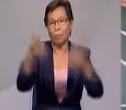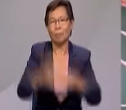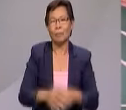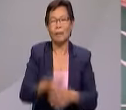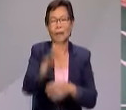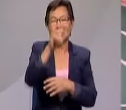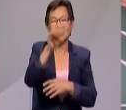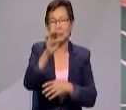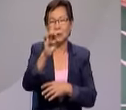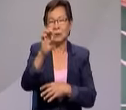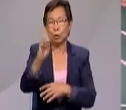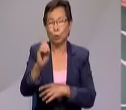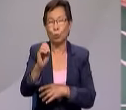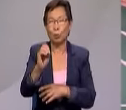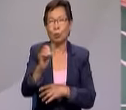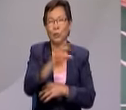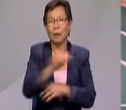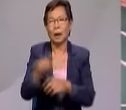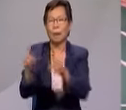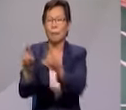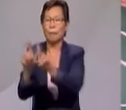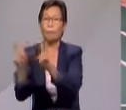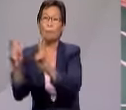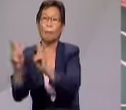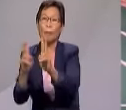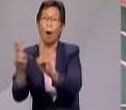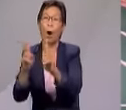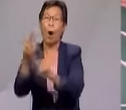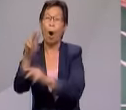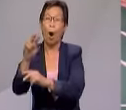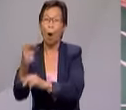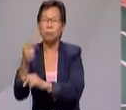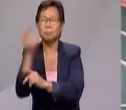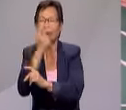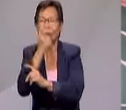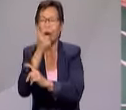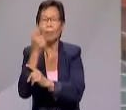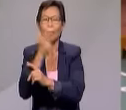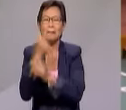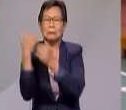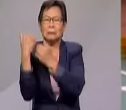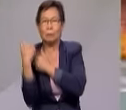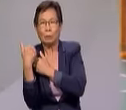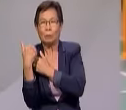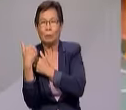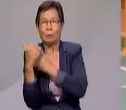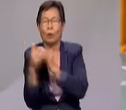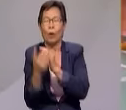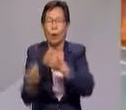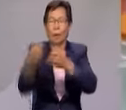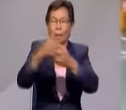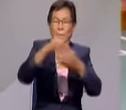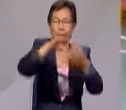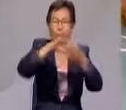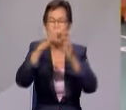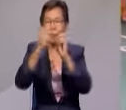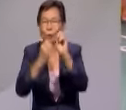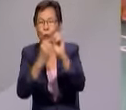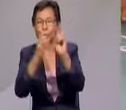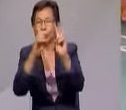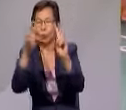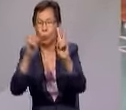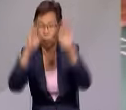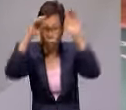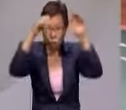Buat masa ini, Tio Yi dan pasangan bergunya Ong Yi Sin tidak mahu membebankan diri untuk layak ke Olimpik 2020 sebaliknya tumpuan diberikan